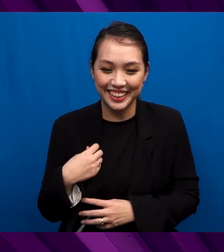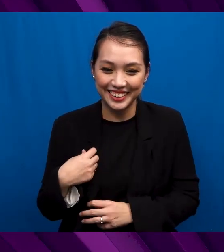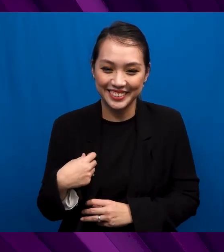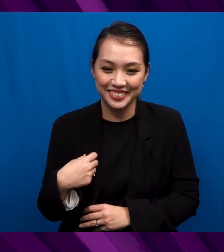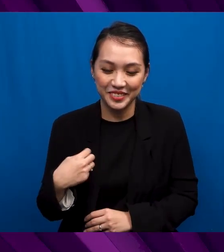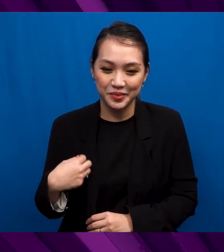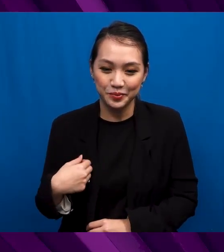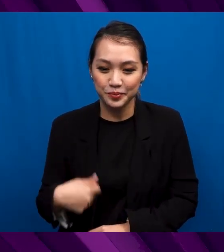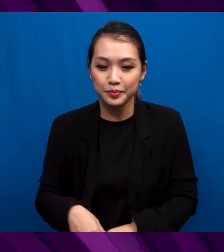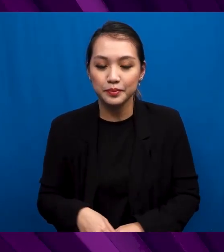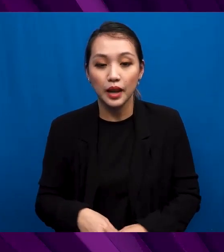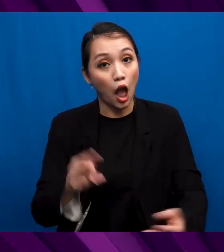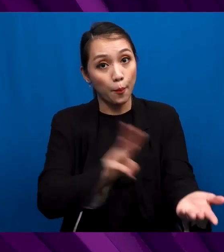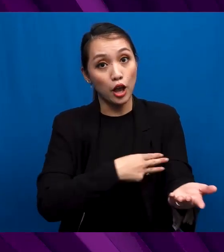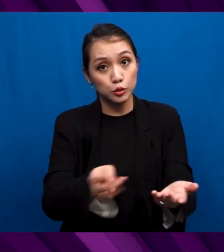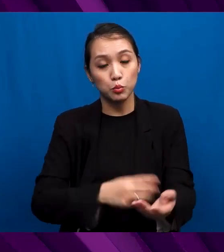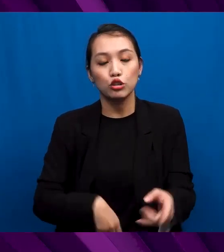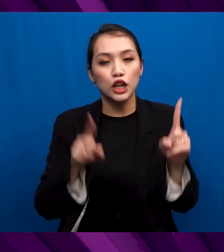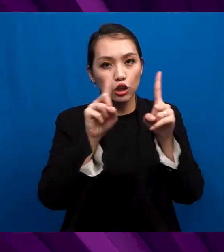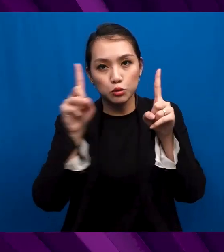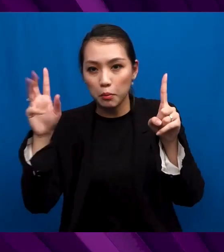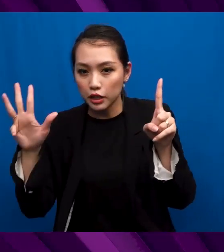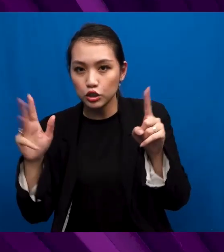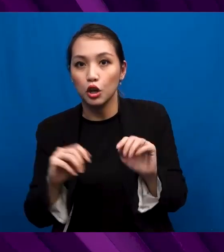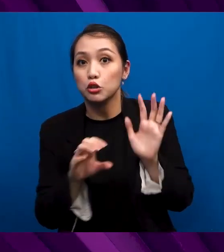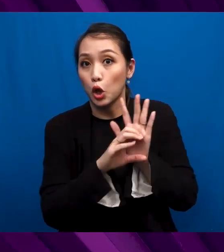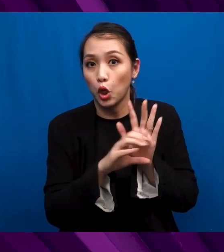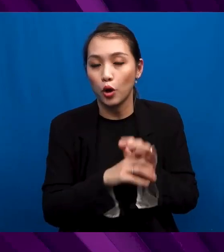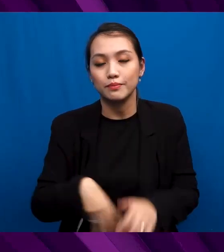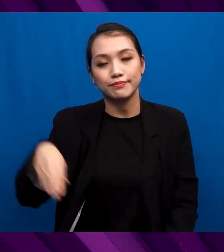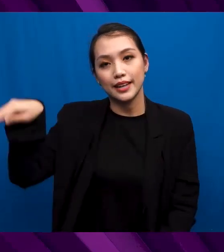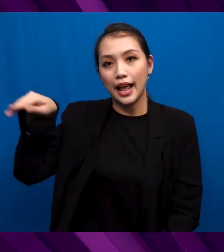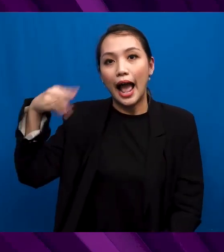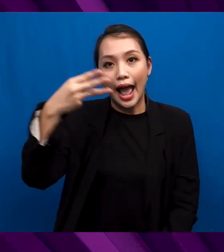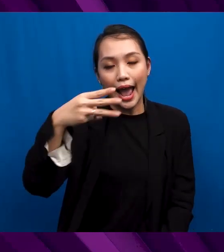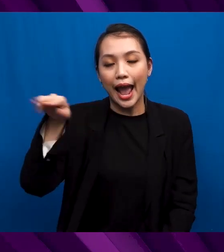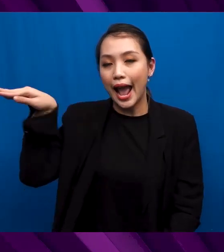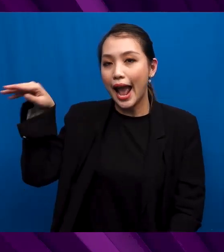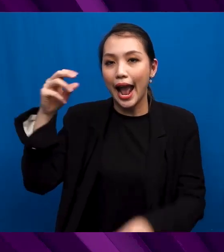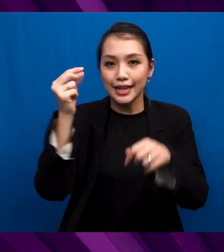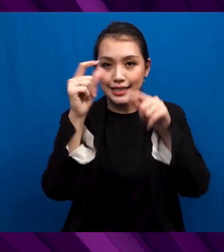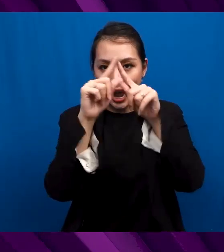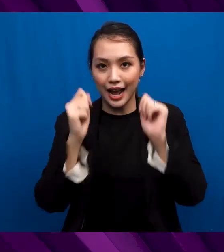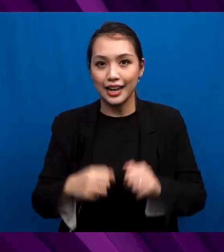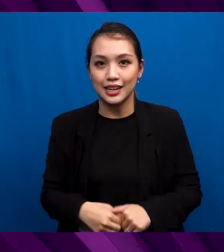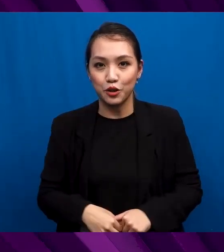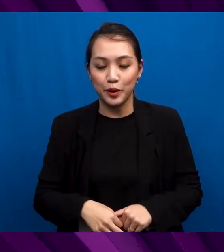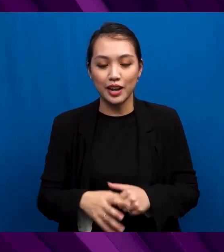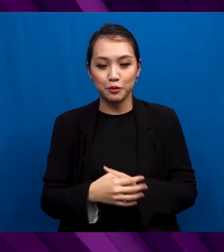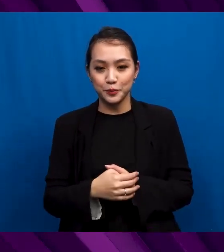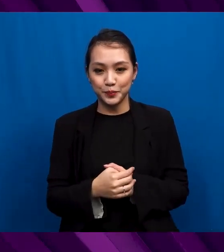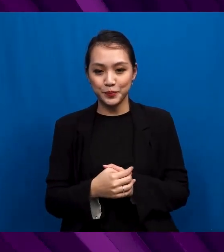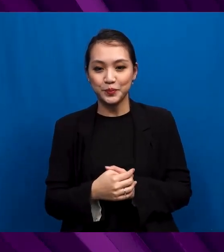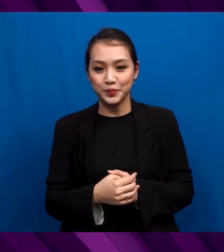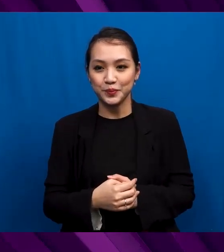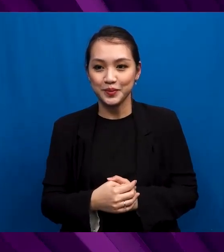Tidak. Mazmur 119 contohnya itu Esra. Seorang scholar, seorang ahli teologi, seorang ahli